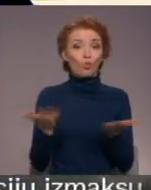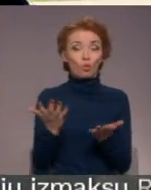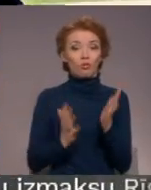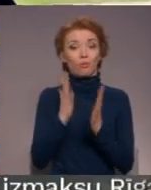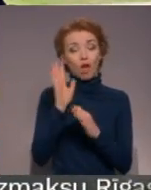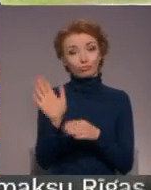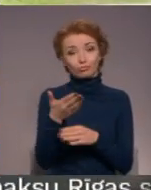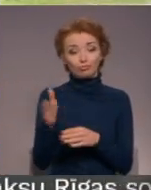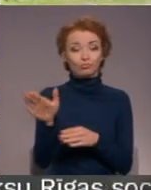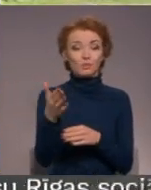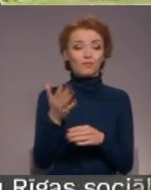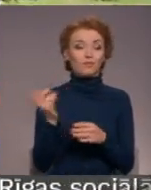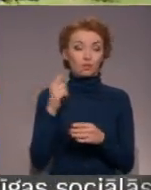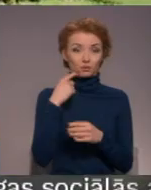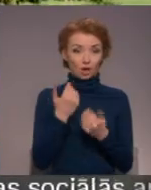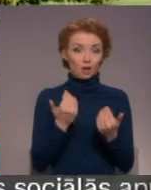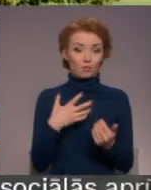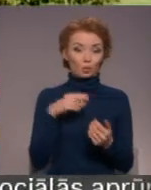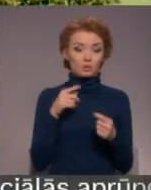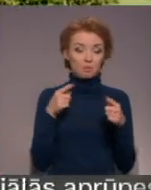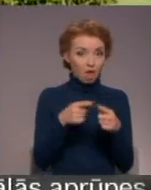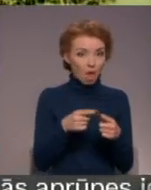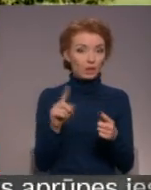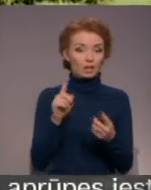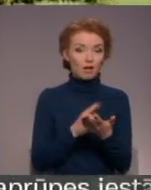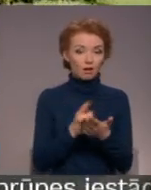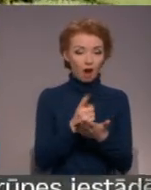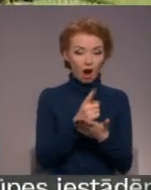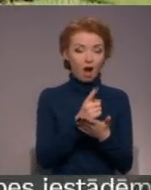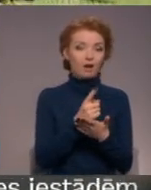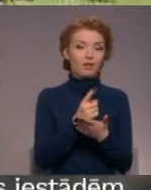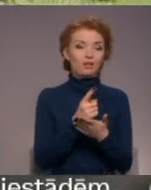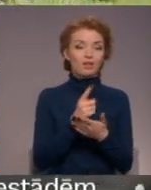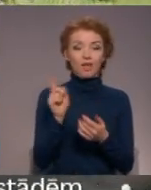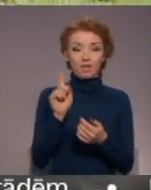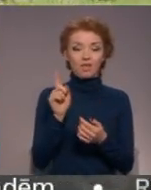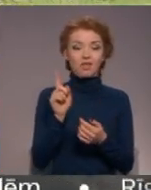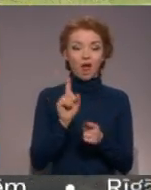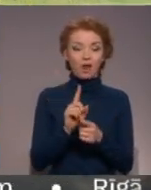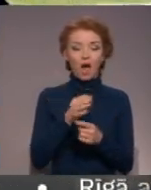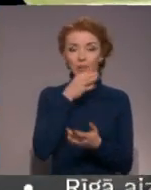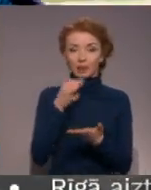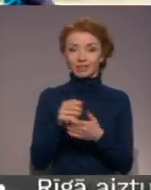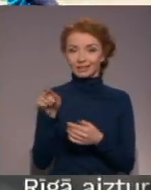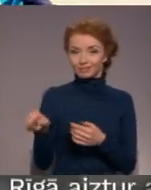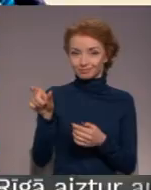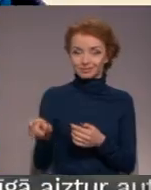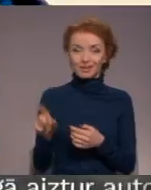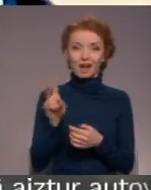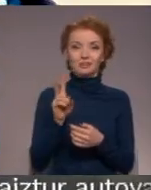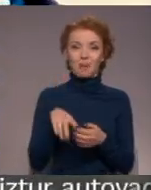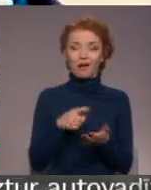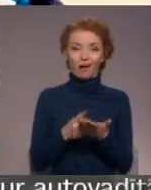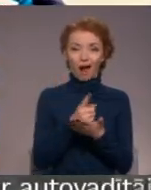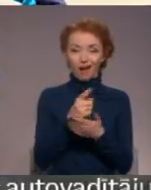kur pastaigāt. Bet mums ir mērķis, mums ir karte, mums ir kartes atbildīgais. Lielā meita